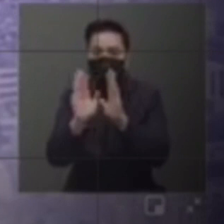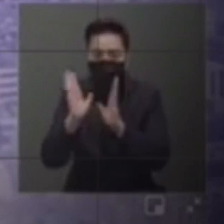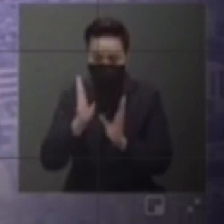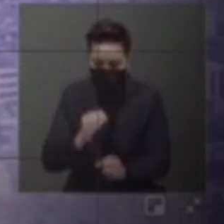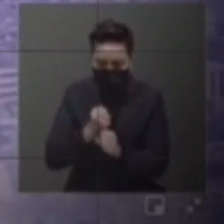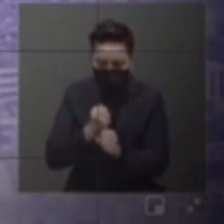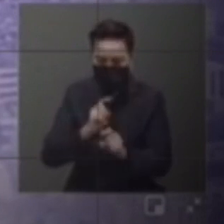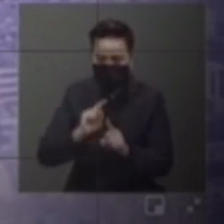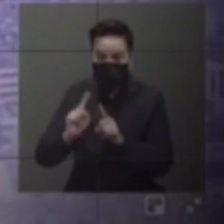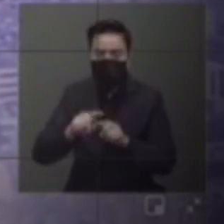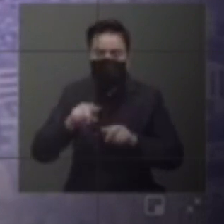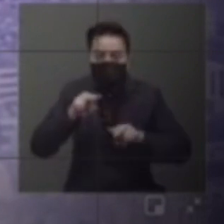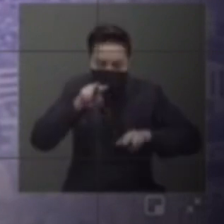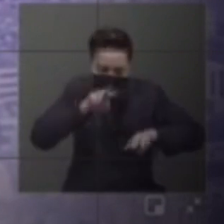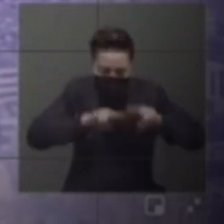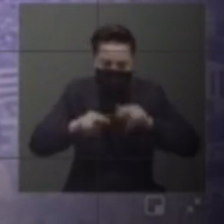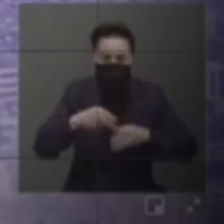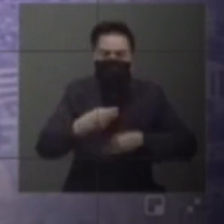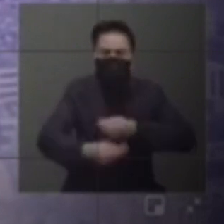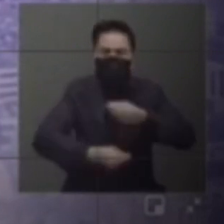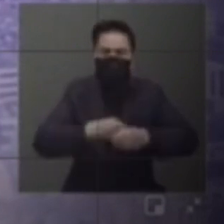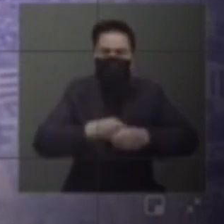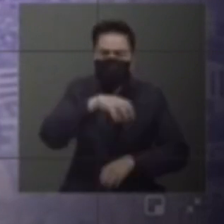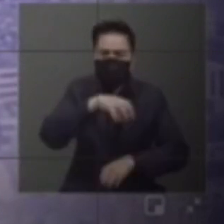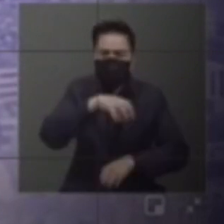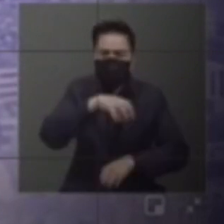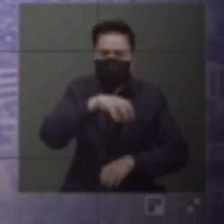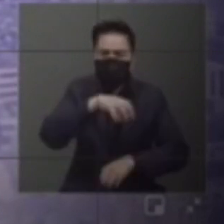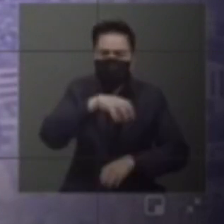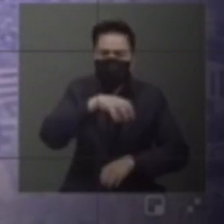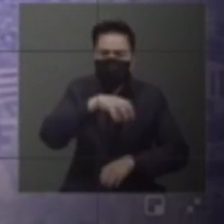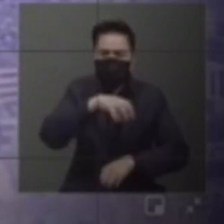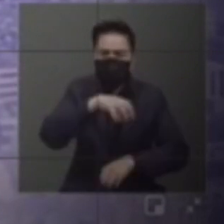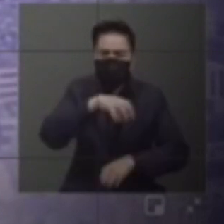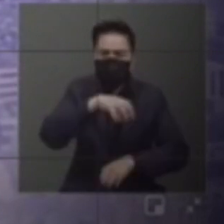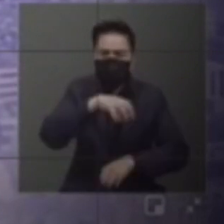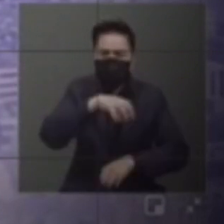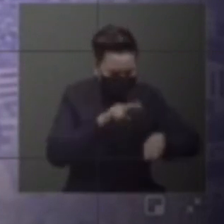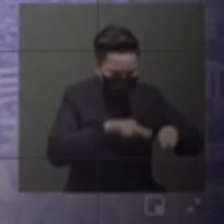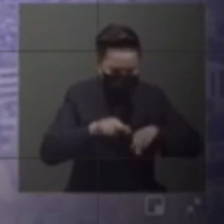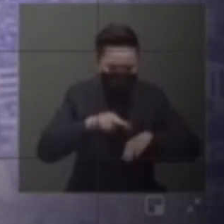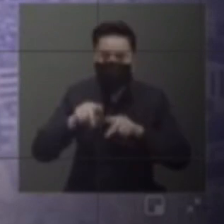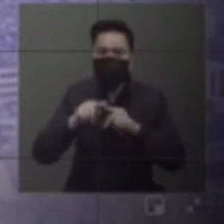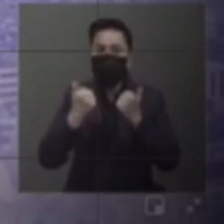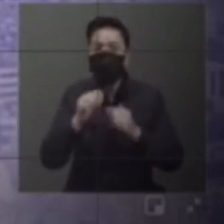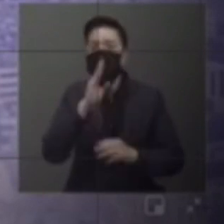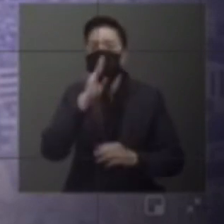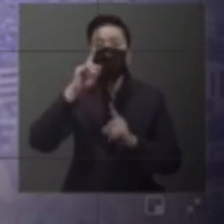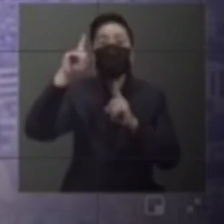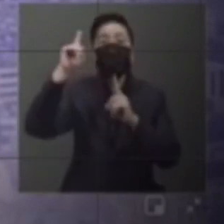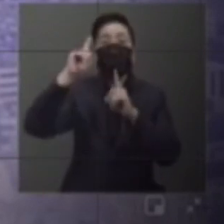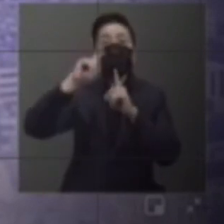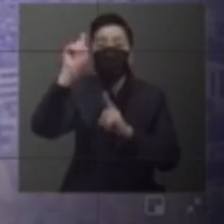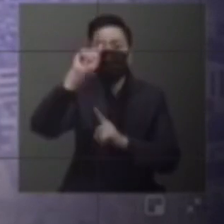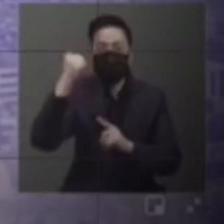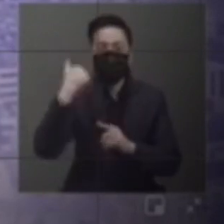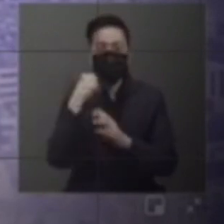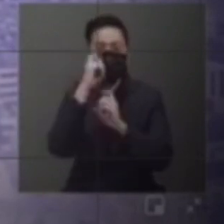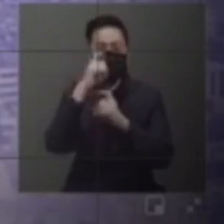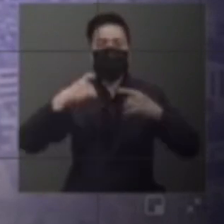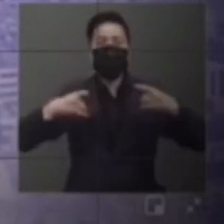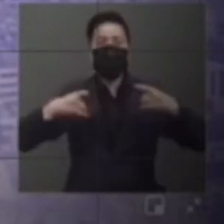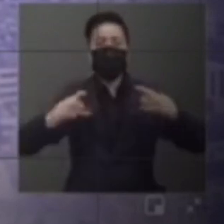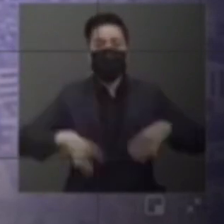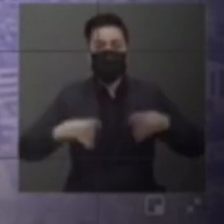ให้มีการกำกับดูแลเข้มงวดทั้งส่วนของตลาดสดตลาดนัดและหากมีพื้นที่ที่มีความเสี่ยงนะ